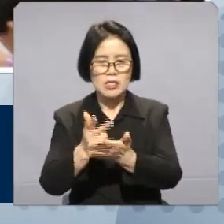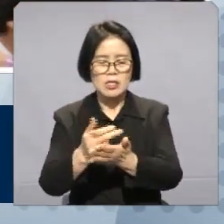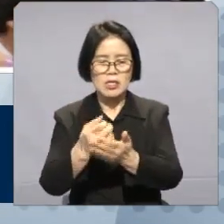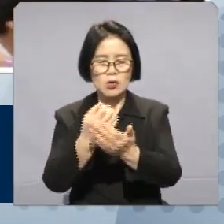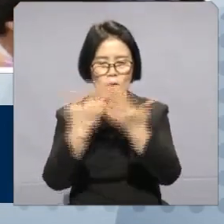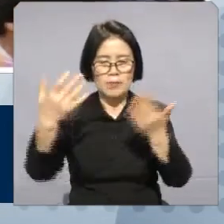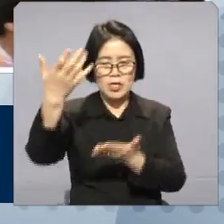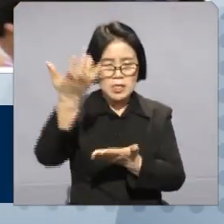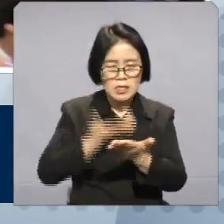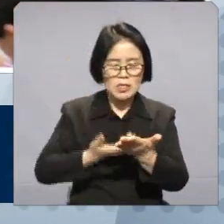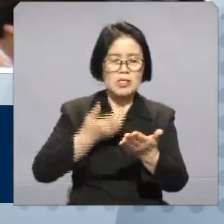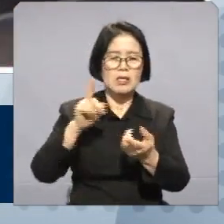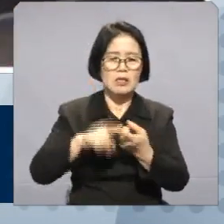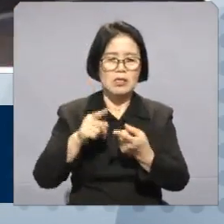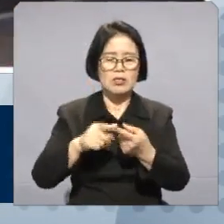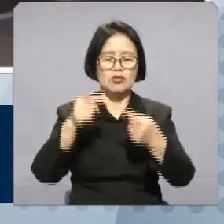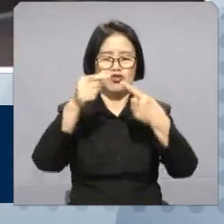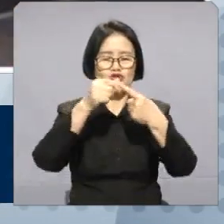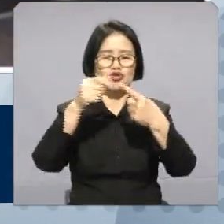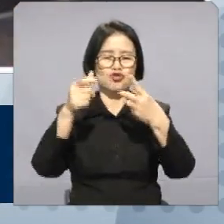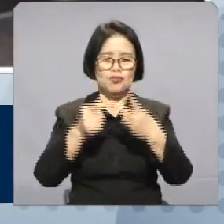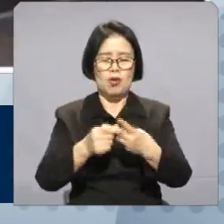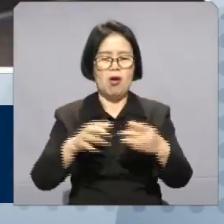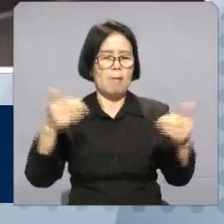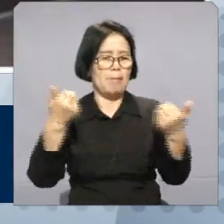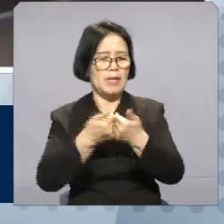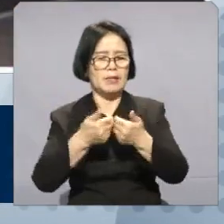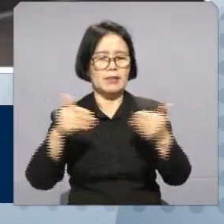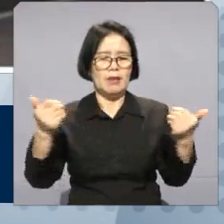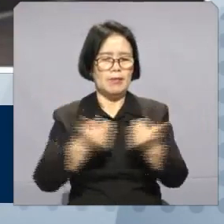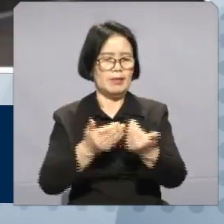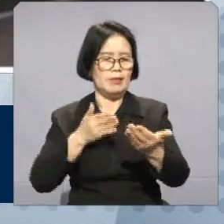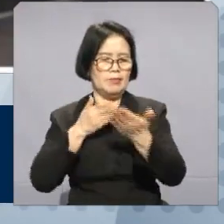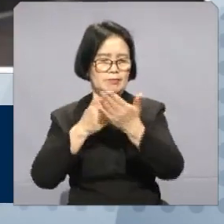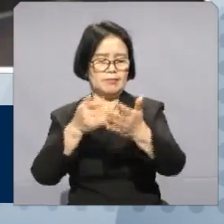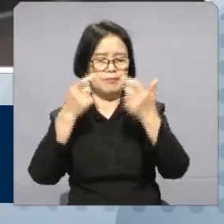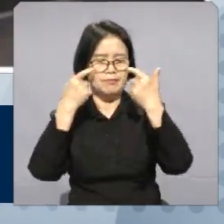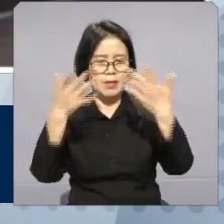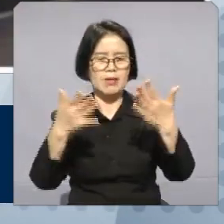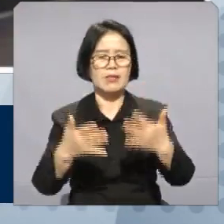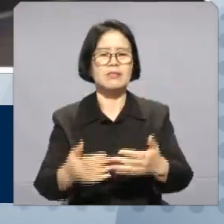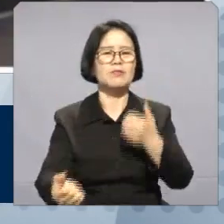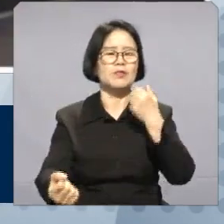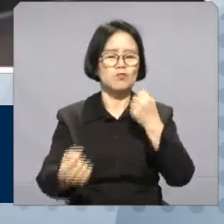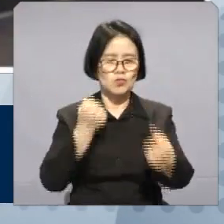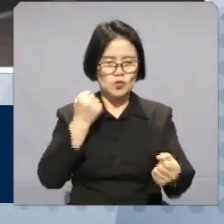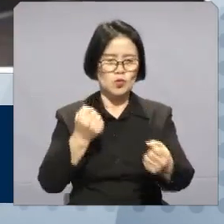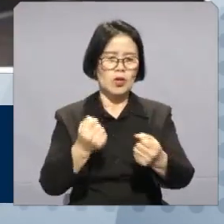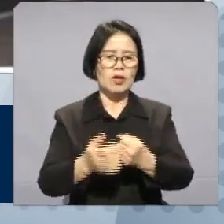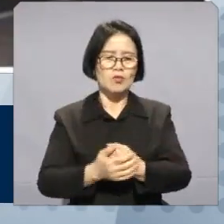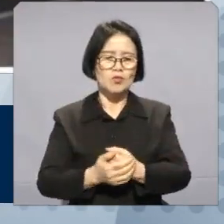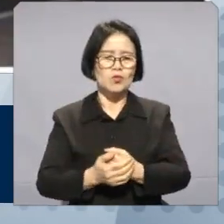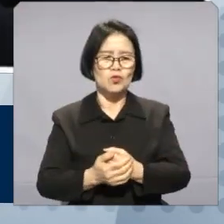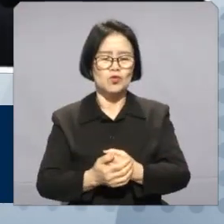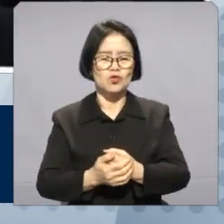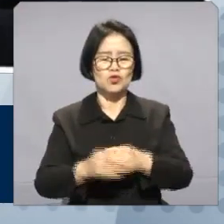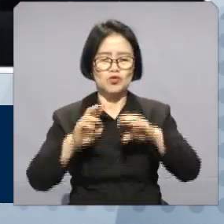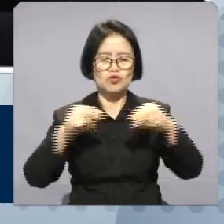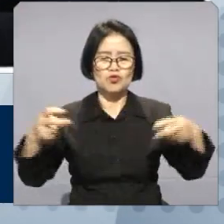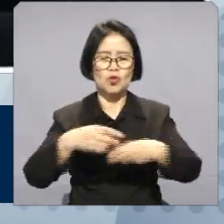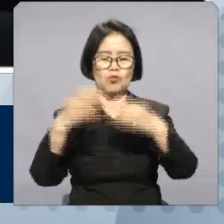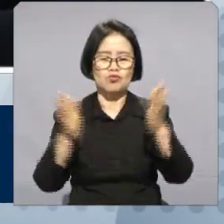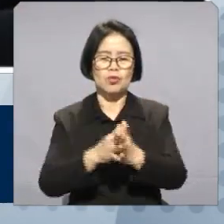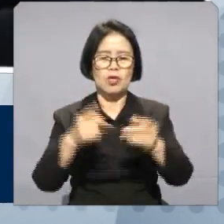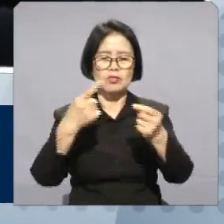광명 이전에 대해서 두 번에 걸쳐서 반대 의사를 분명히 했습니다 그럼에도 불구하고 국토부가